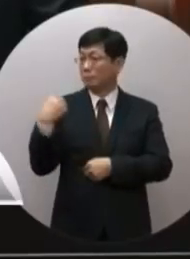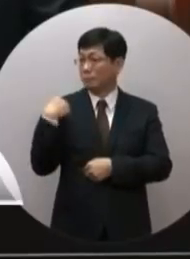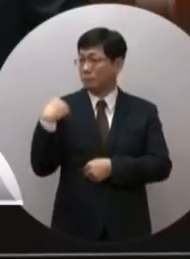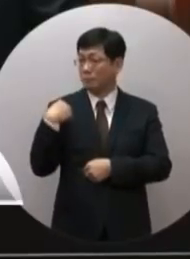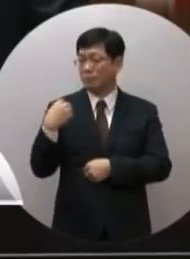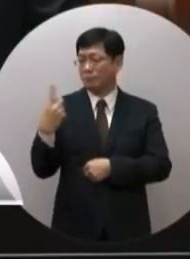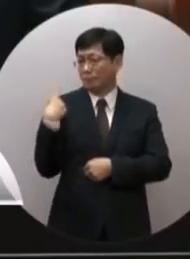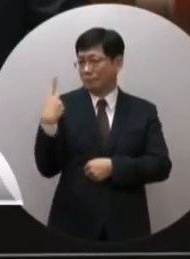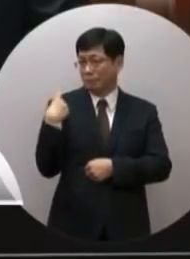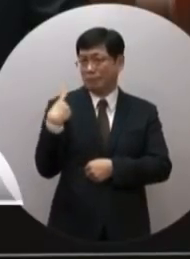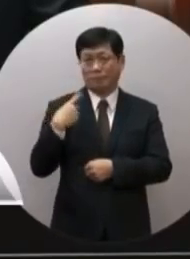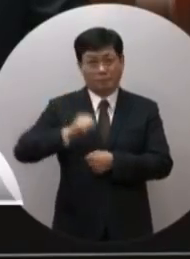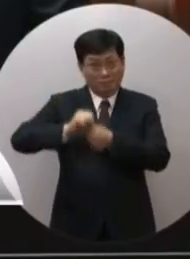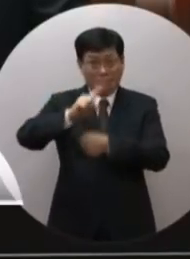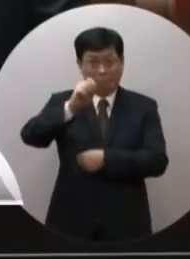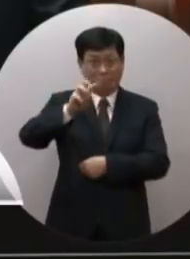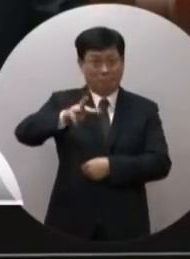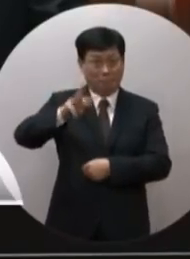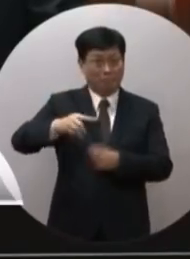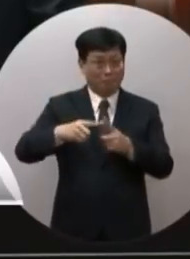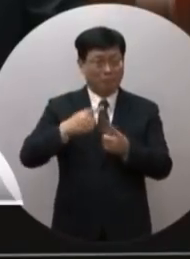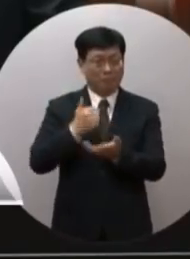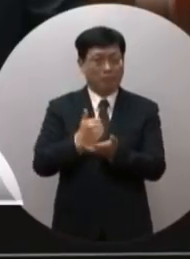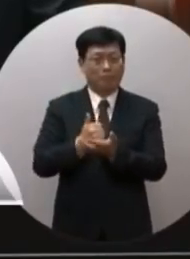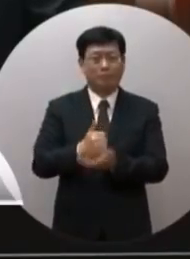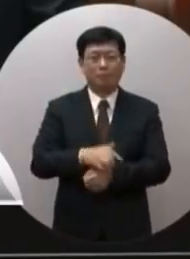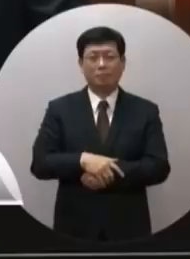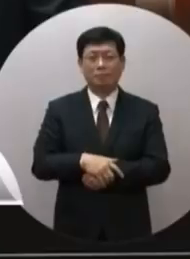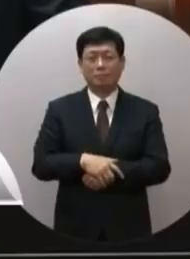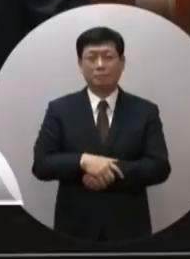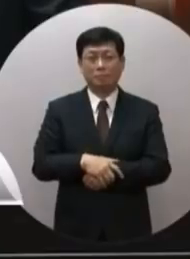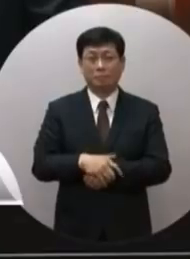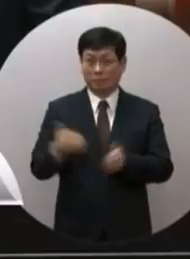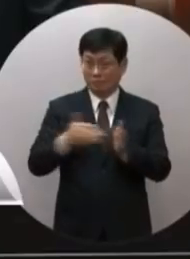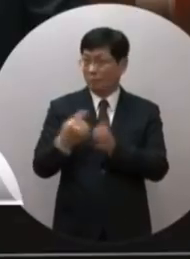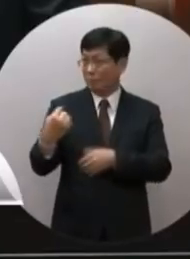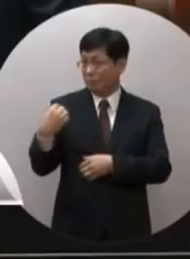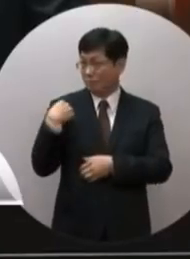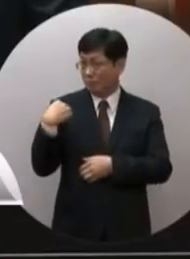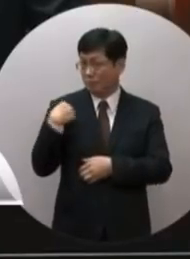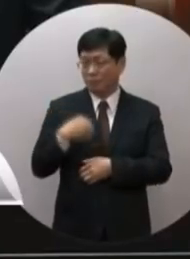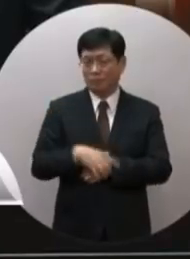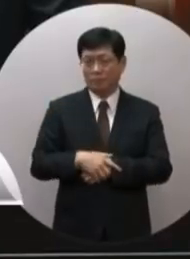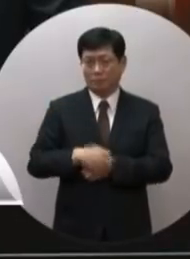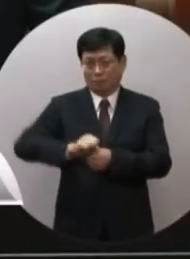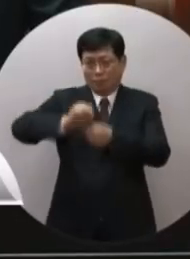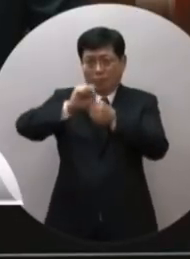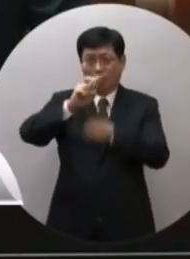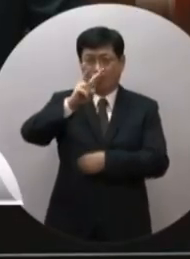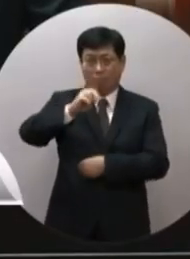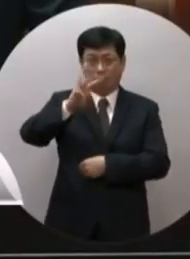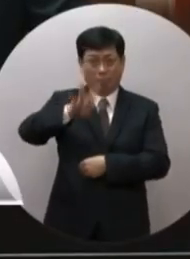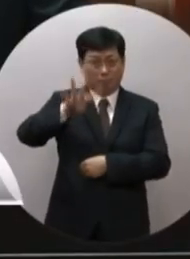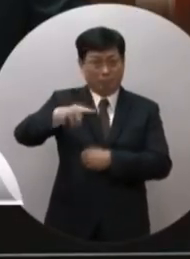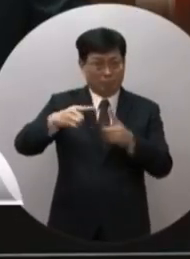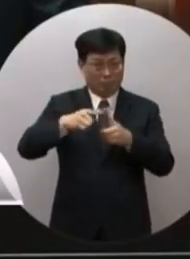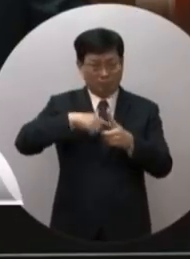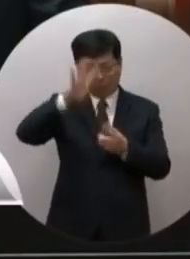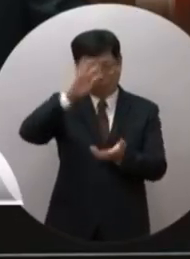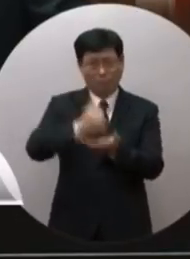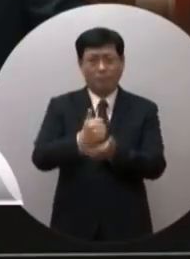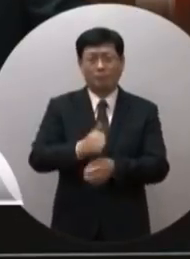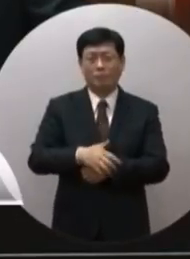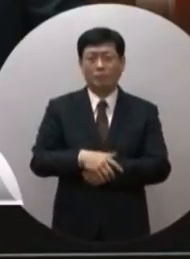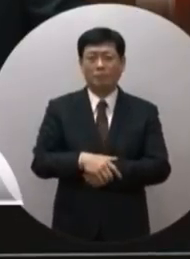天前天多了13000人确诊，到昨天多了24000人确